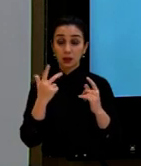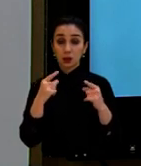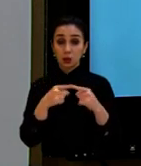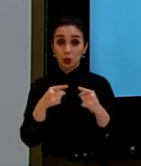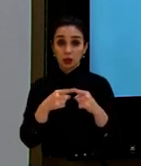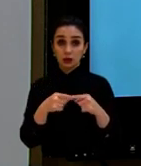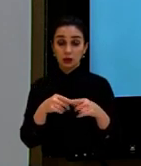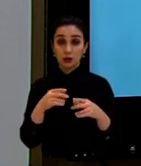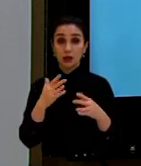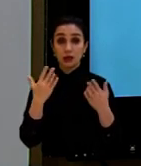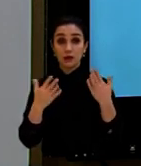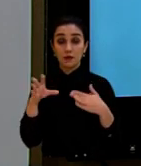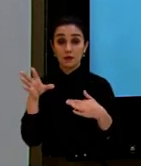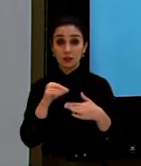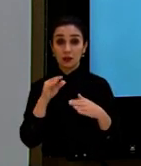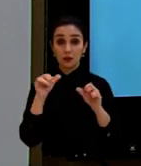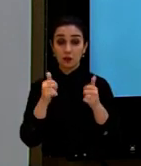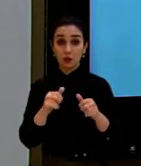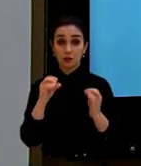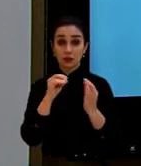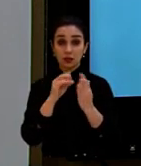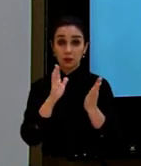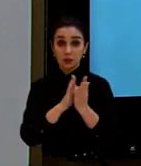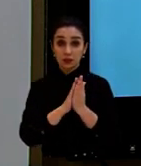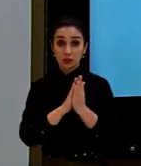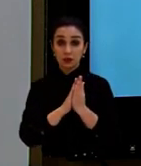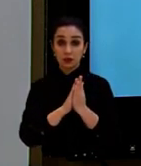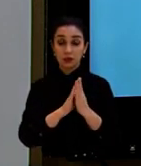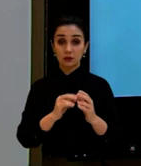треугольник. Все формулы записаны.